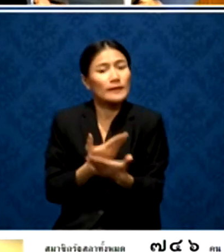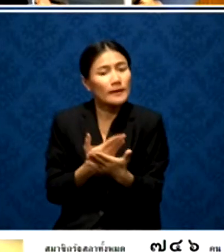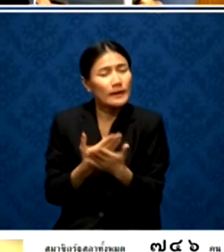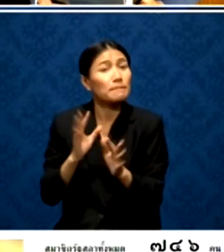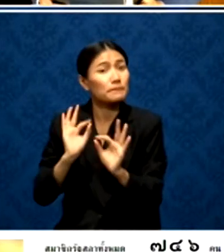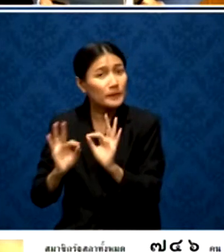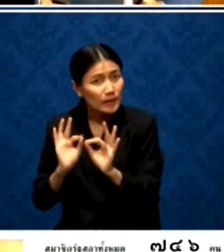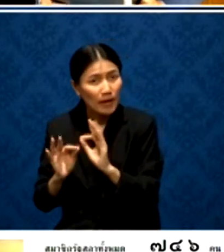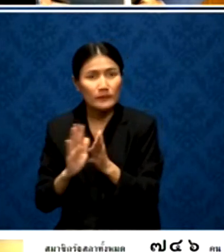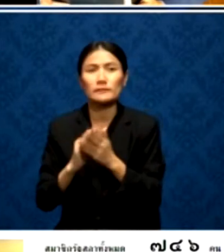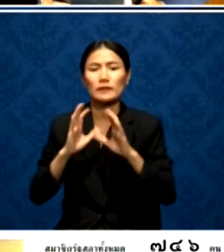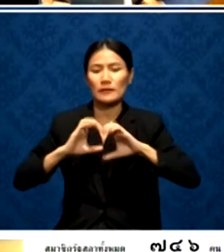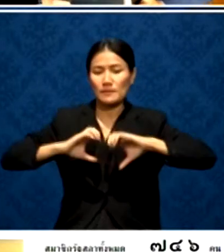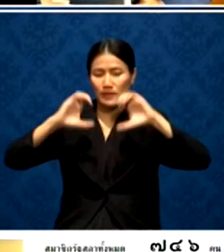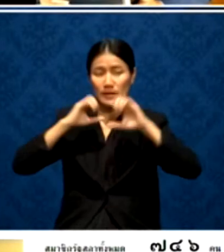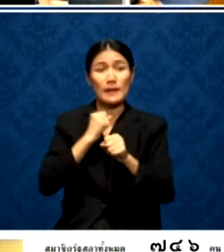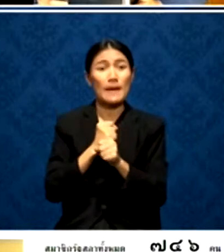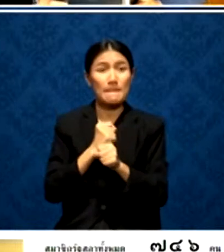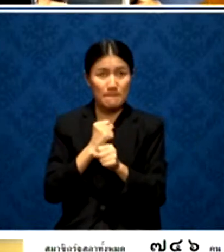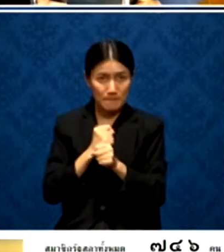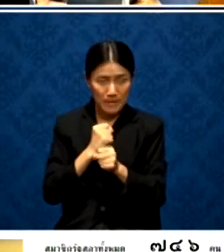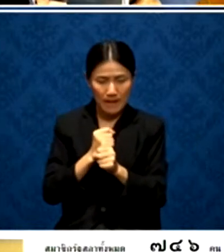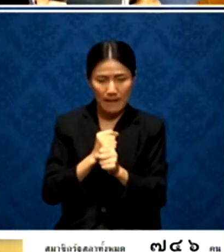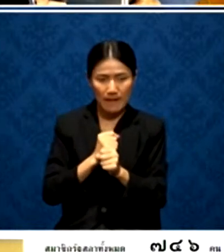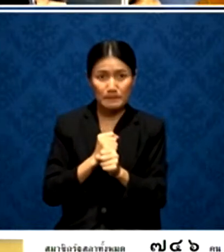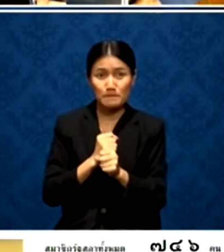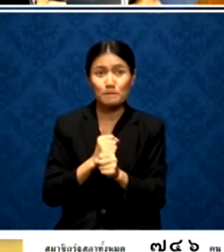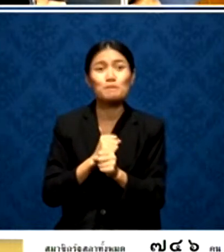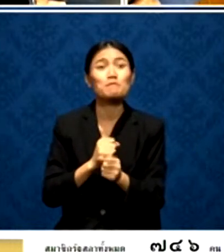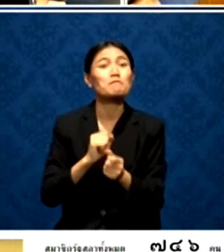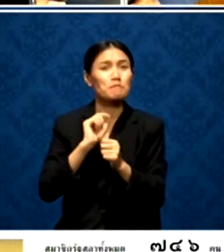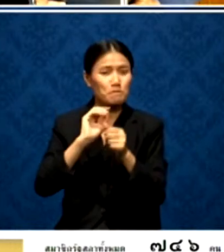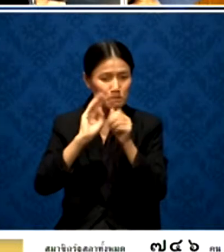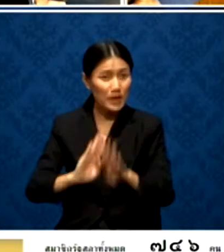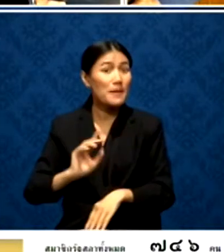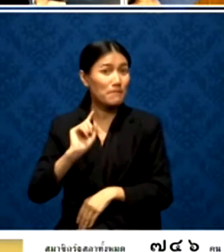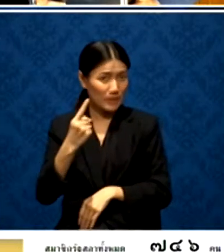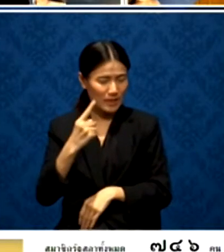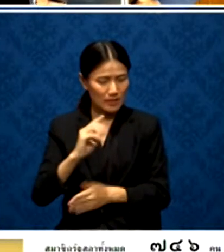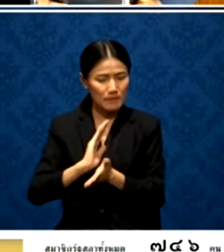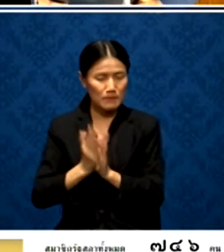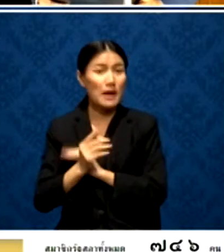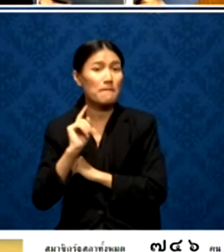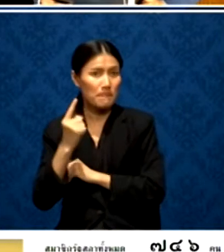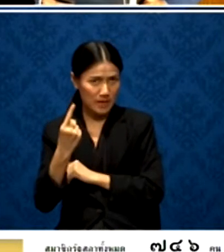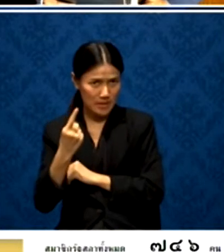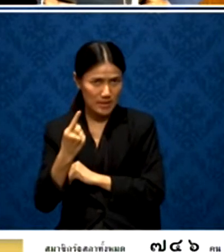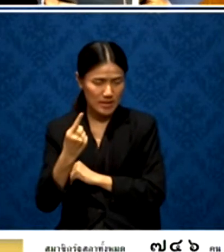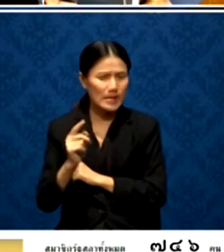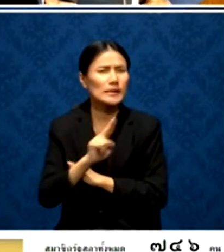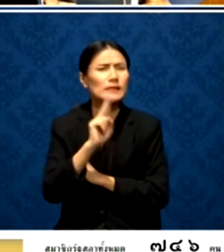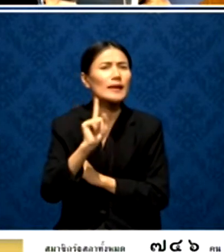ครัฐให้เป็นรัฐบาลดิจิตอลทำให้ประชาชนได้รับความสะดวกม